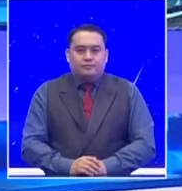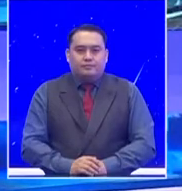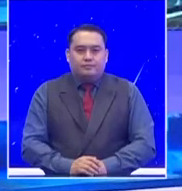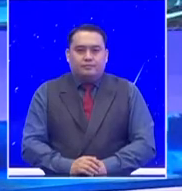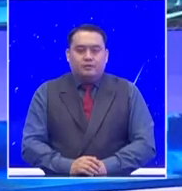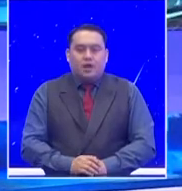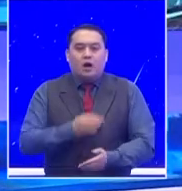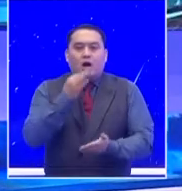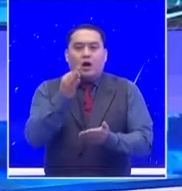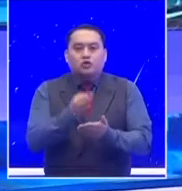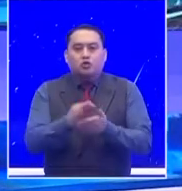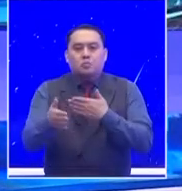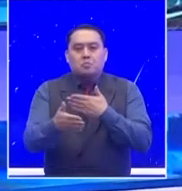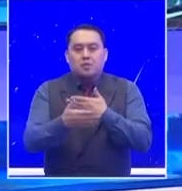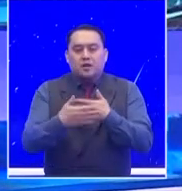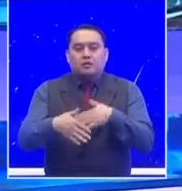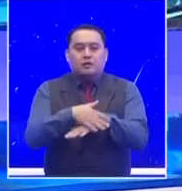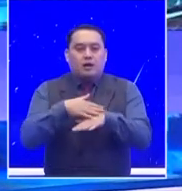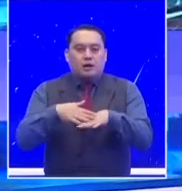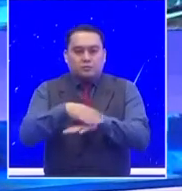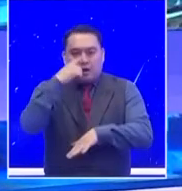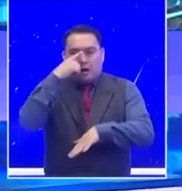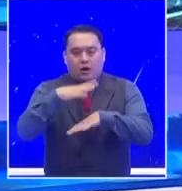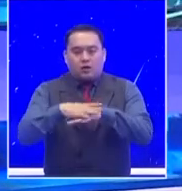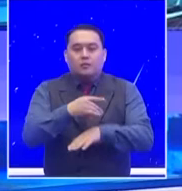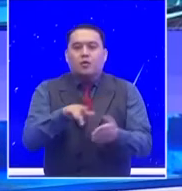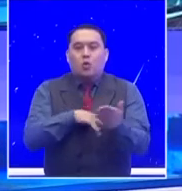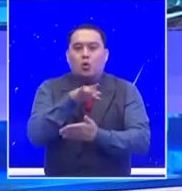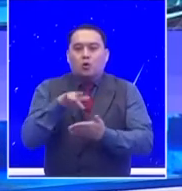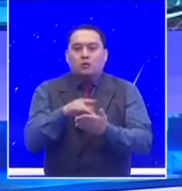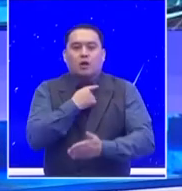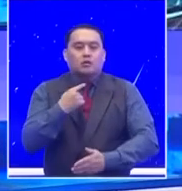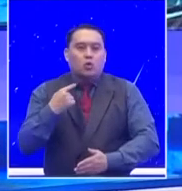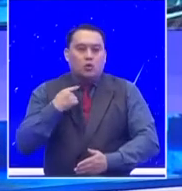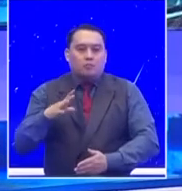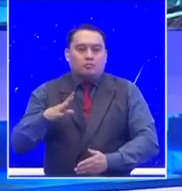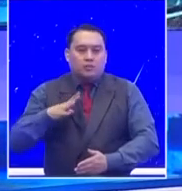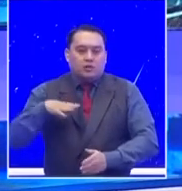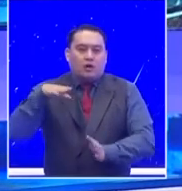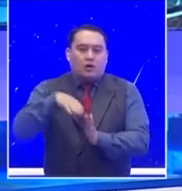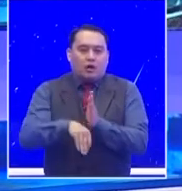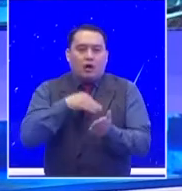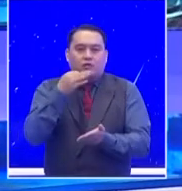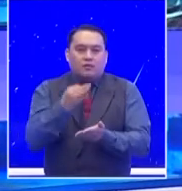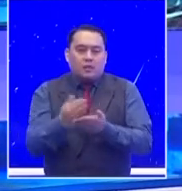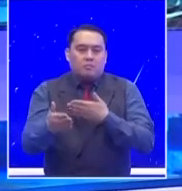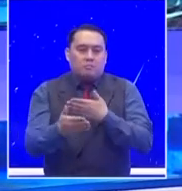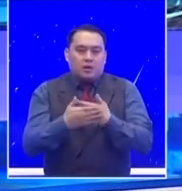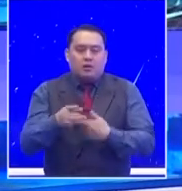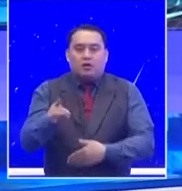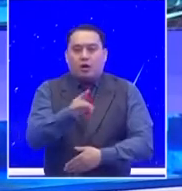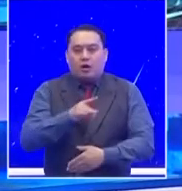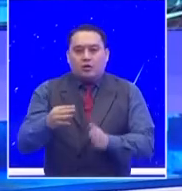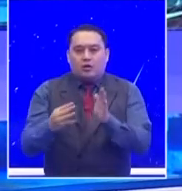Очередной отчет перед населением провел аким города Талдыкурган. На этот раз Галымжан Абдраимов нес ответ перед жителями